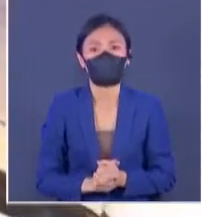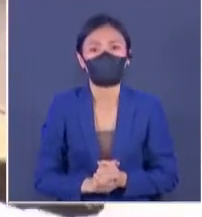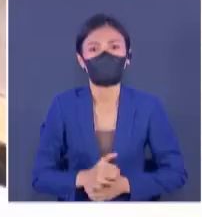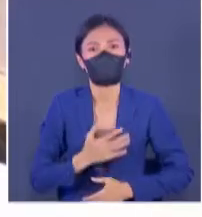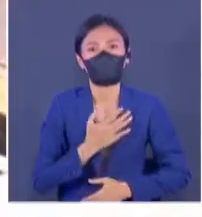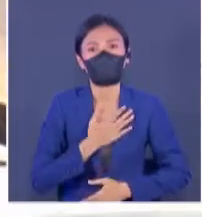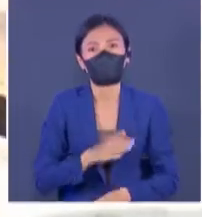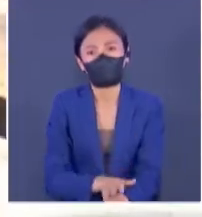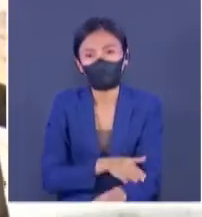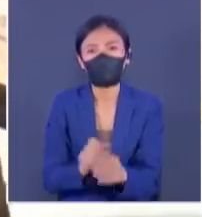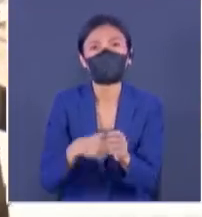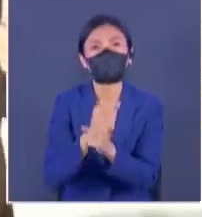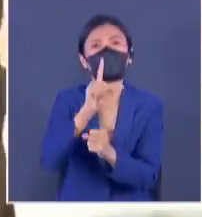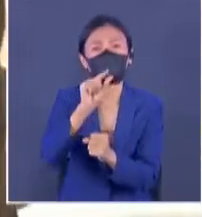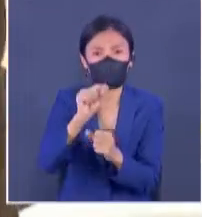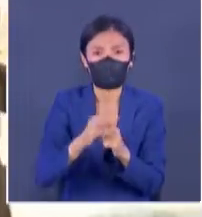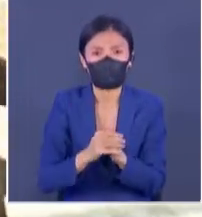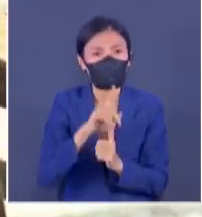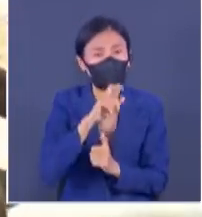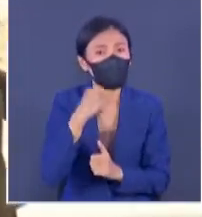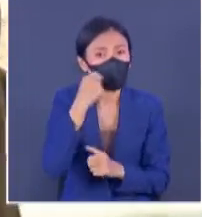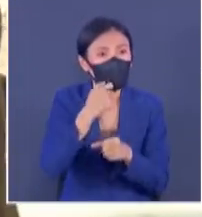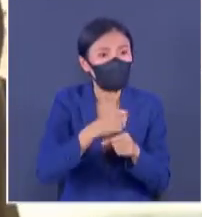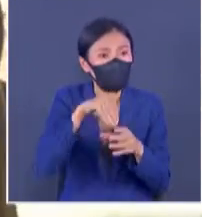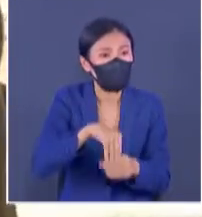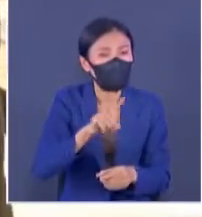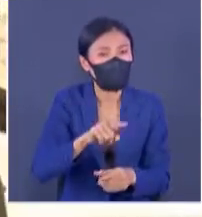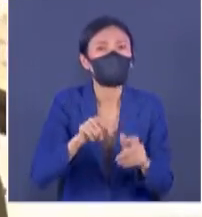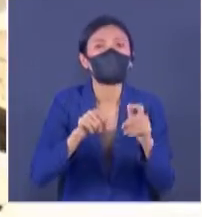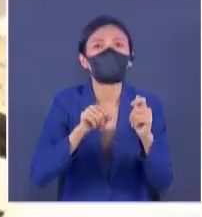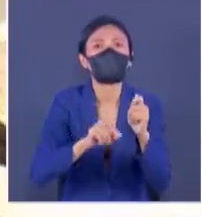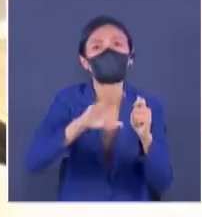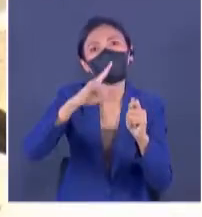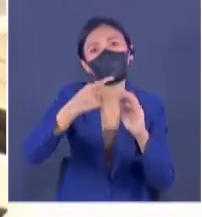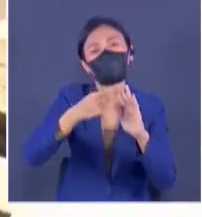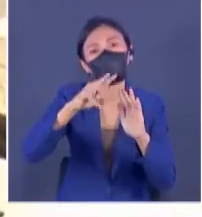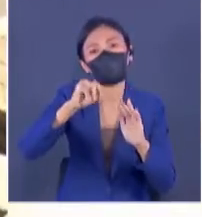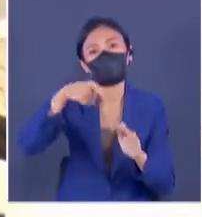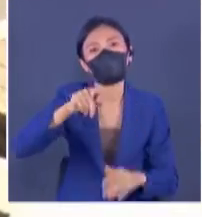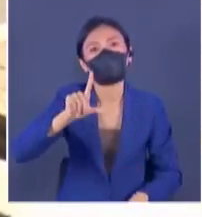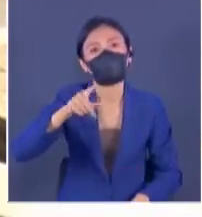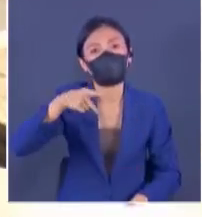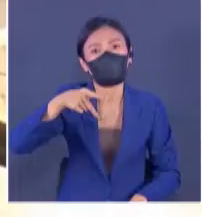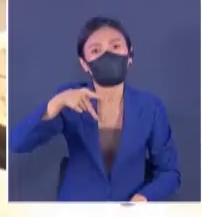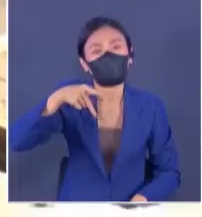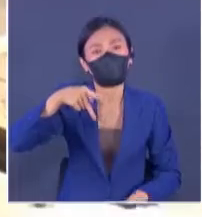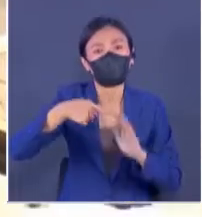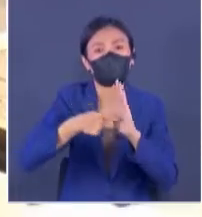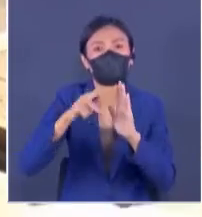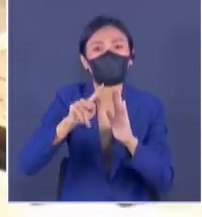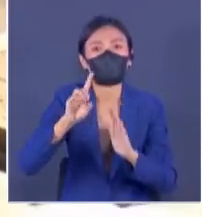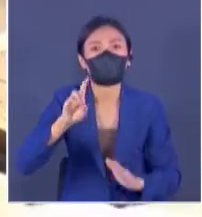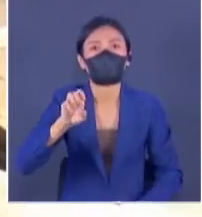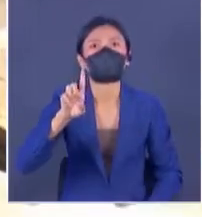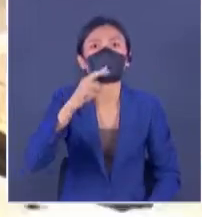ครับ แล้วตาไปอยู่ไหนมาครับ ตัวอำเภอชุมพลพักดีครับ ไปประกอบอาชีพที่โน่น ครับไปอยู่กับทั้งญาติได้ทั้ง